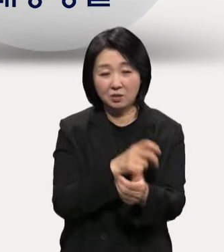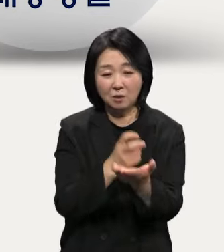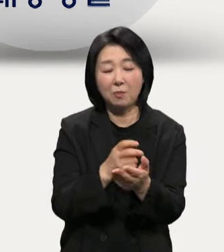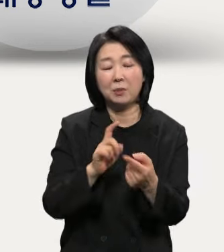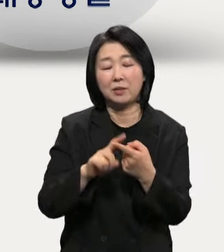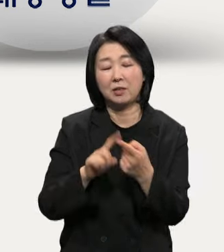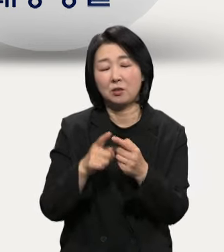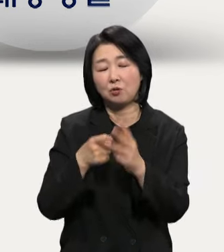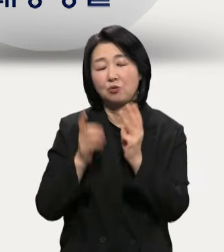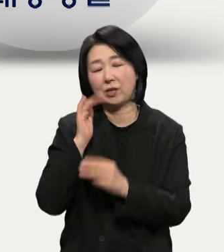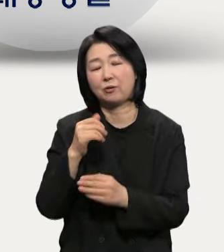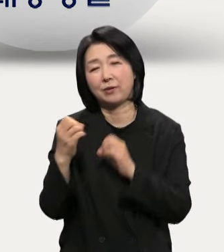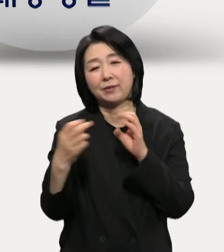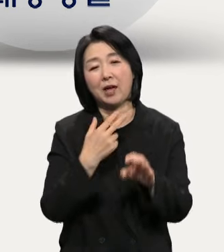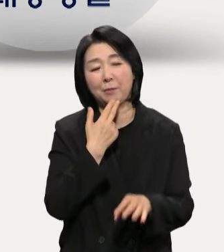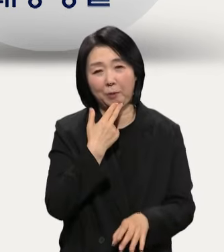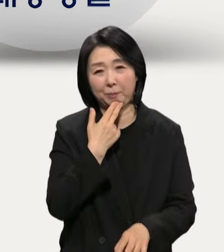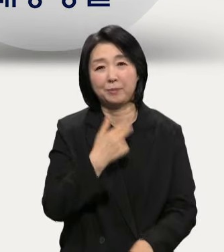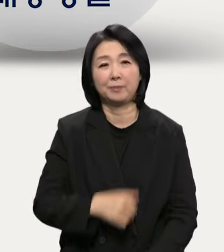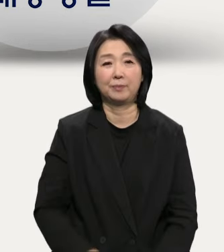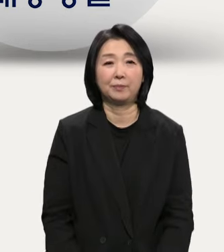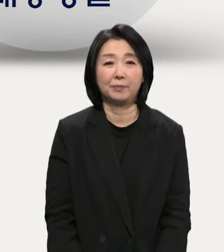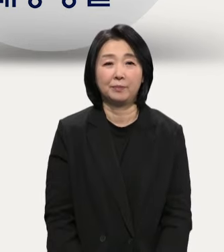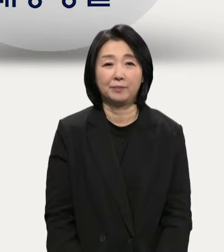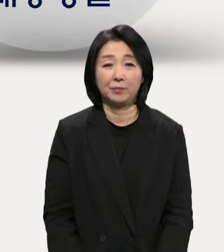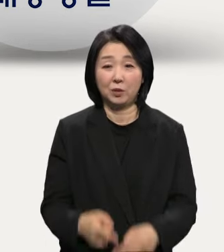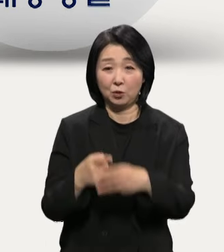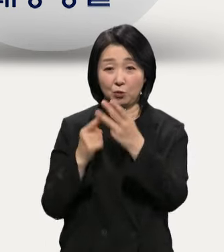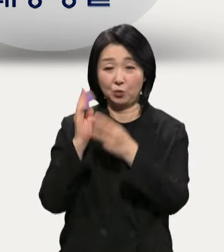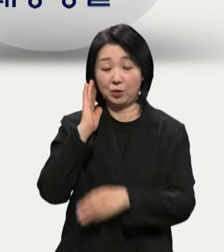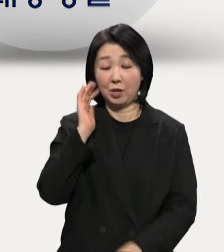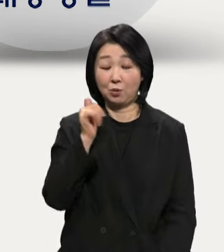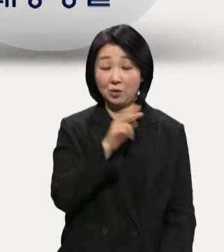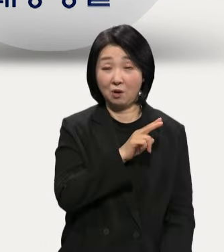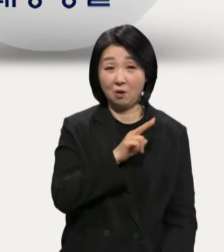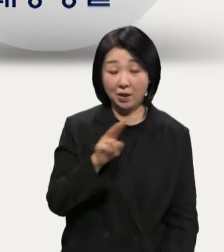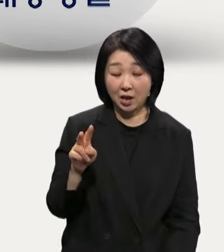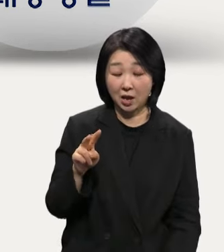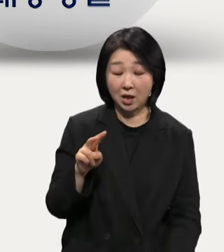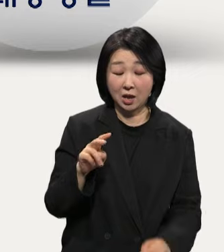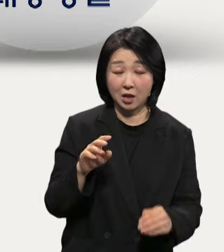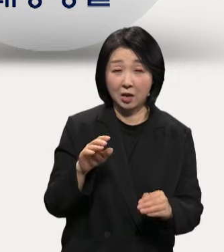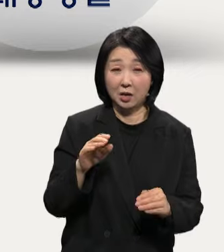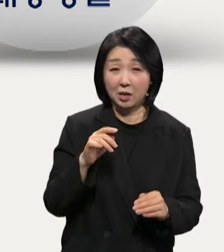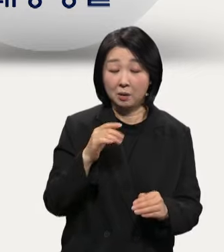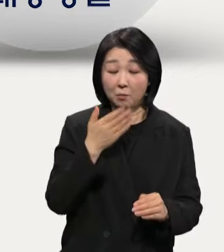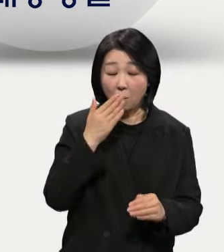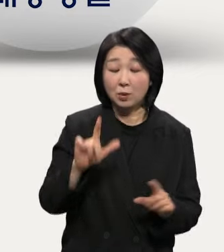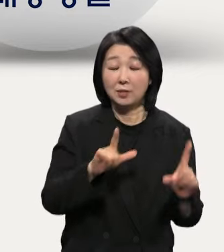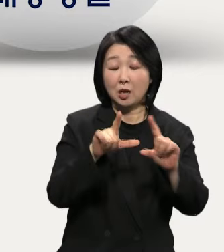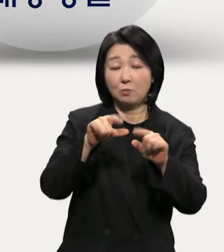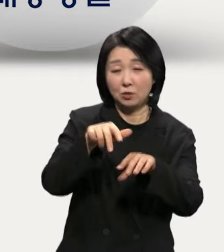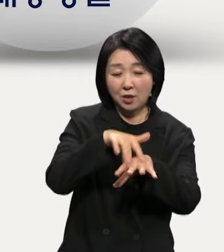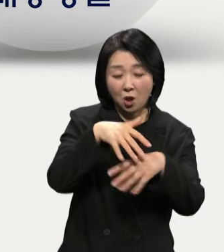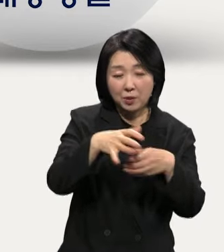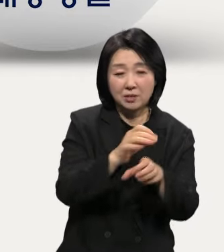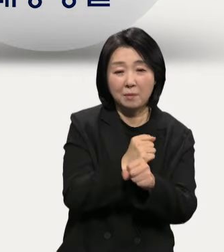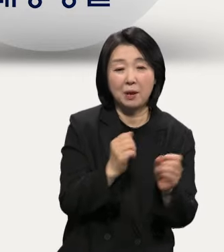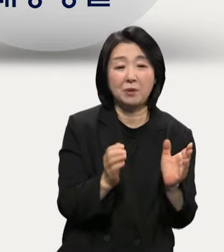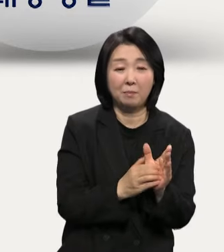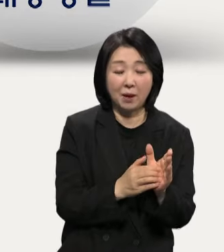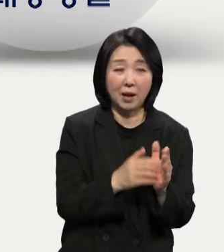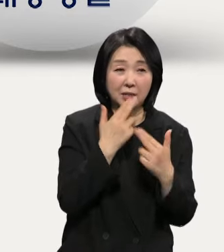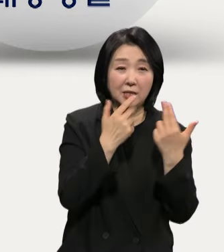하지 않았다고 양측은 전했습니다. 윤 대통령이 여야정 민생협의체를 제안했지만 이 대표가 국회라는